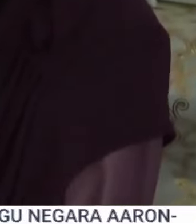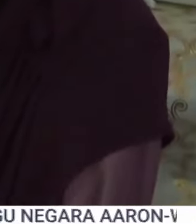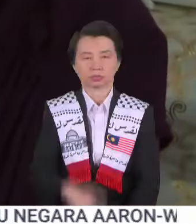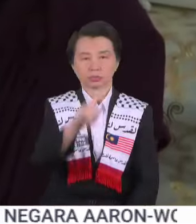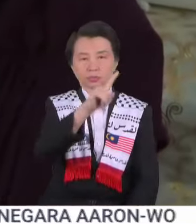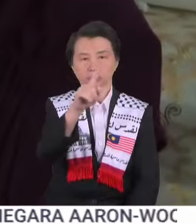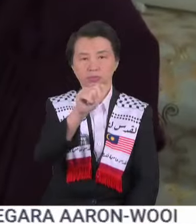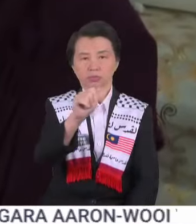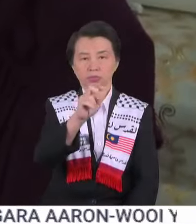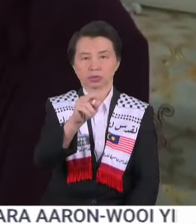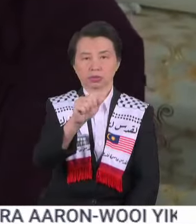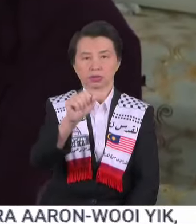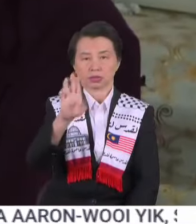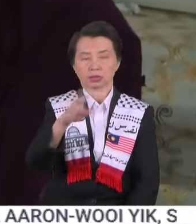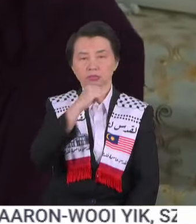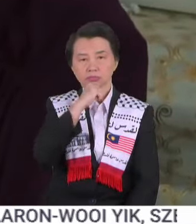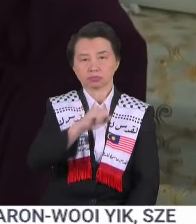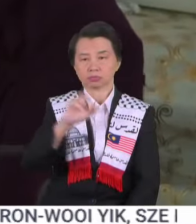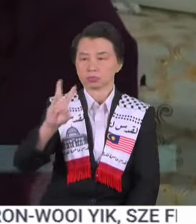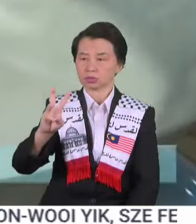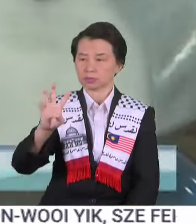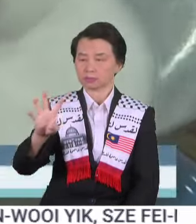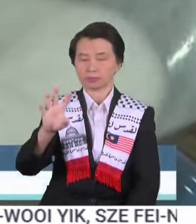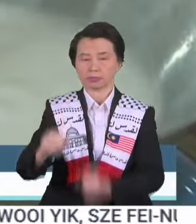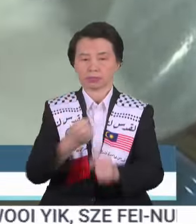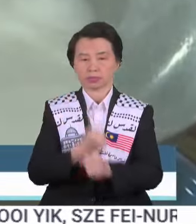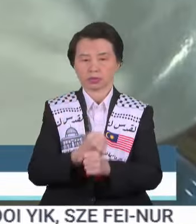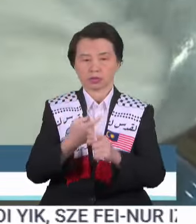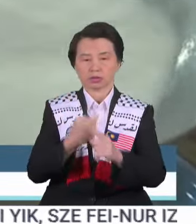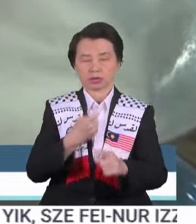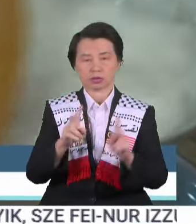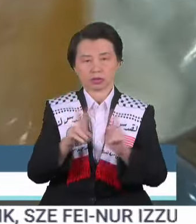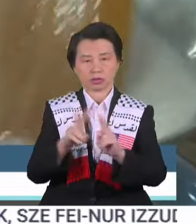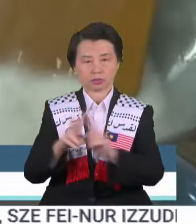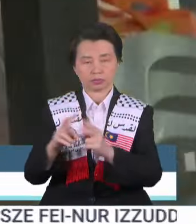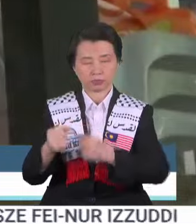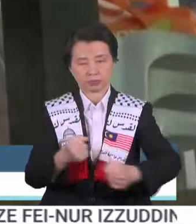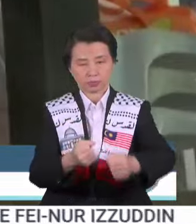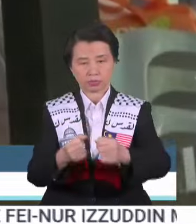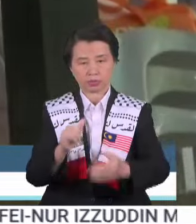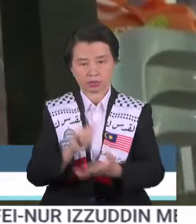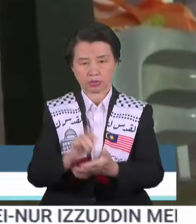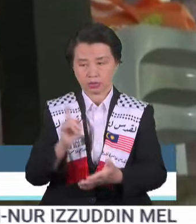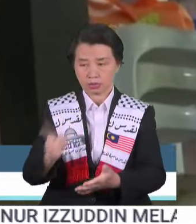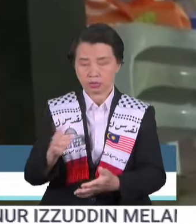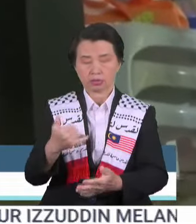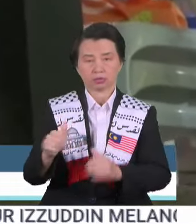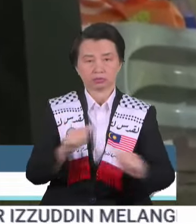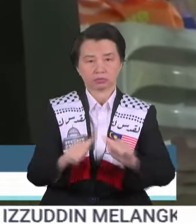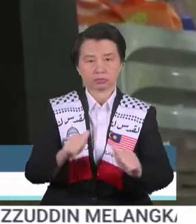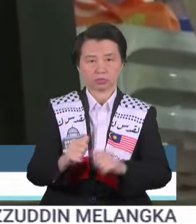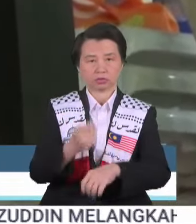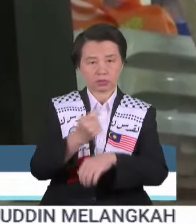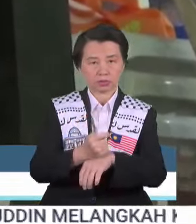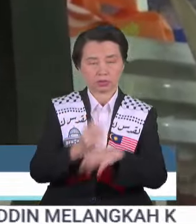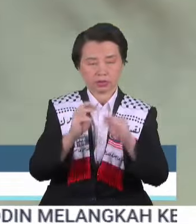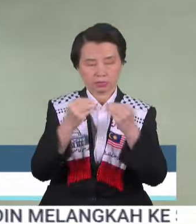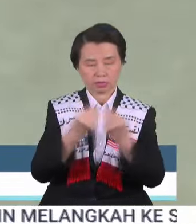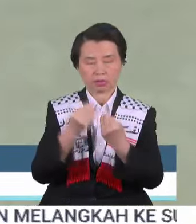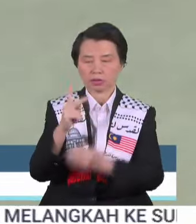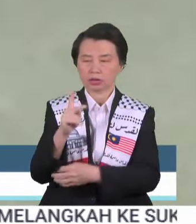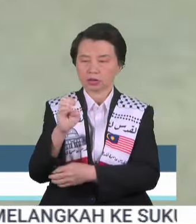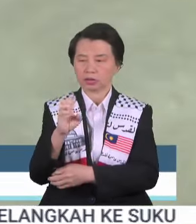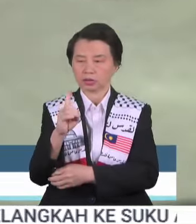Zainab atau Aisyah Jani, 64 tahun dari Kampung Sungai Miri, merupakan antara pembuat menu tradisi masyarakat